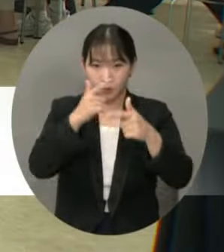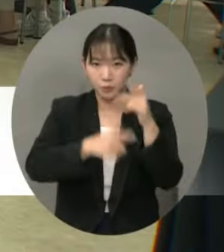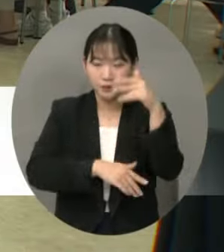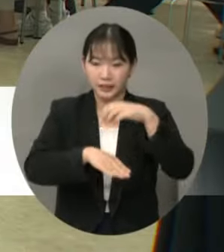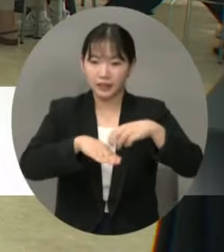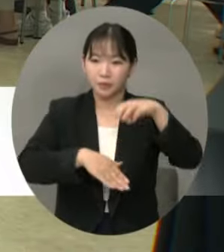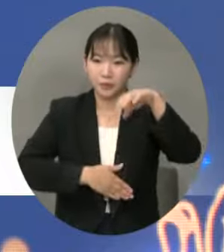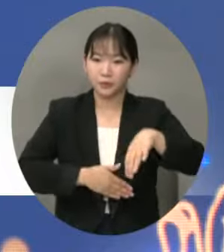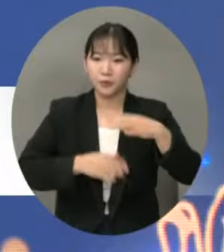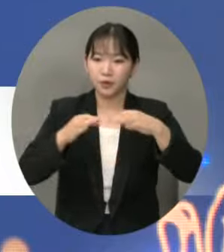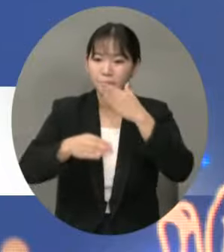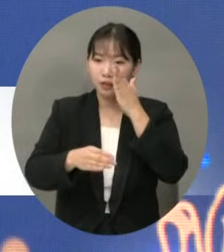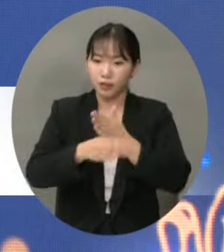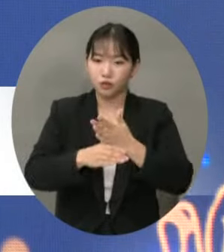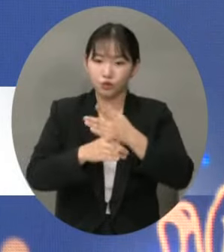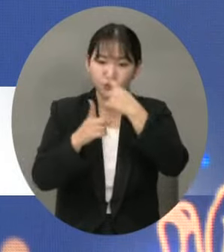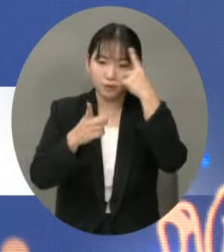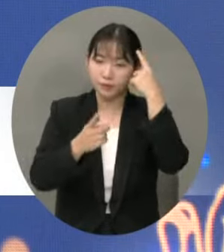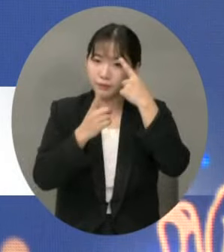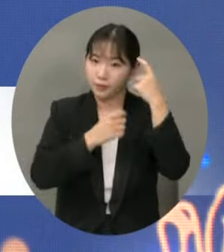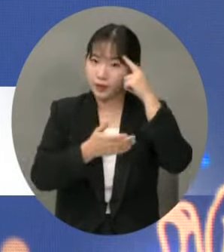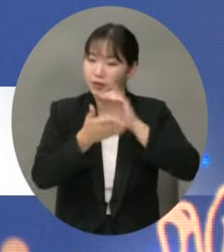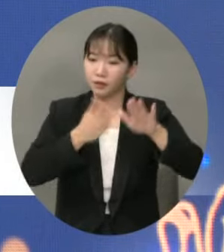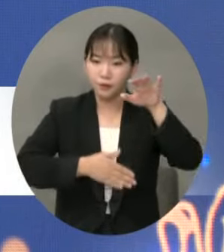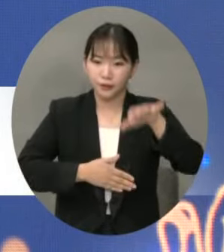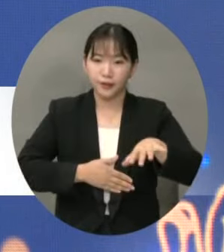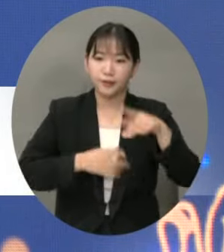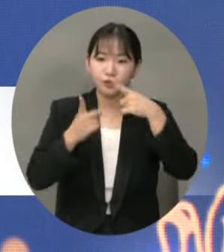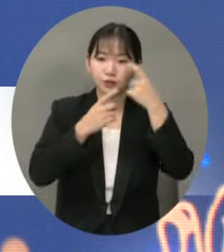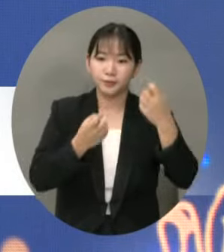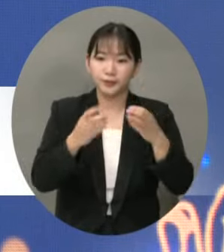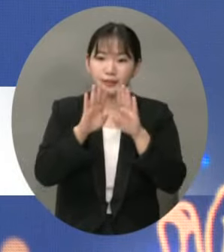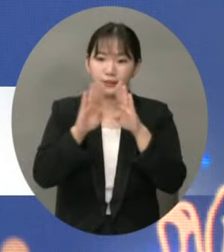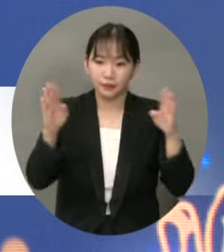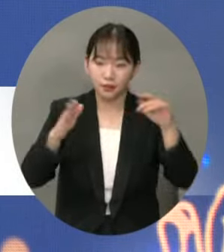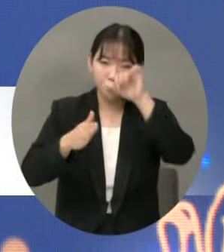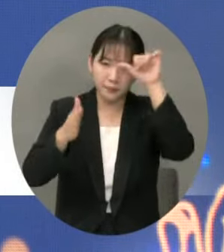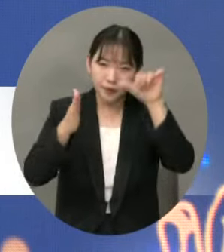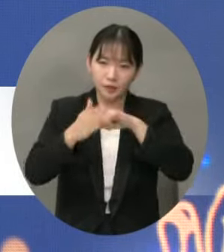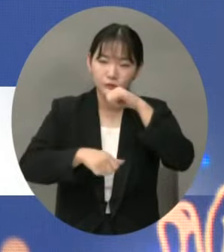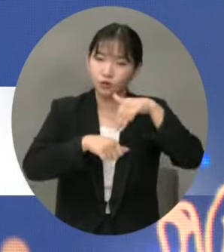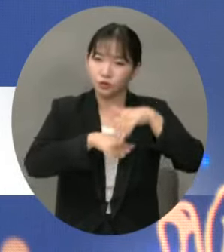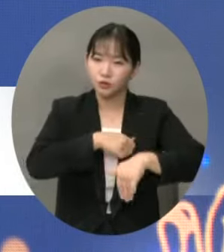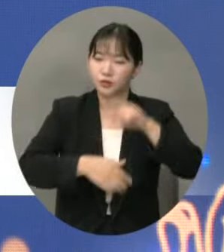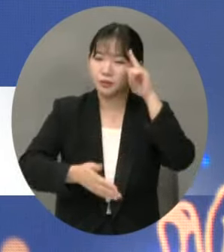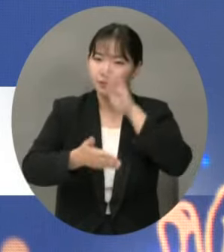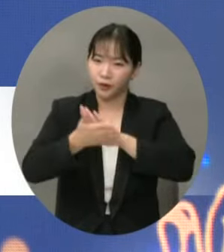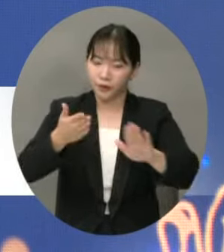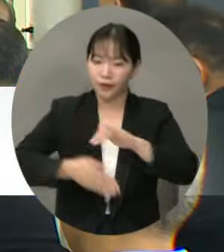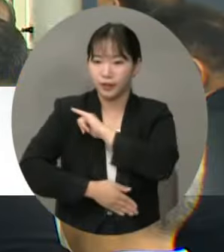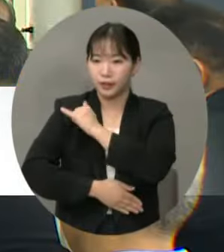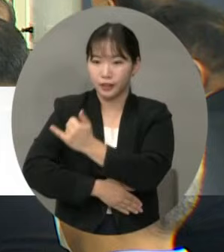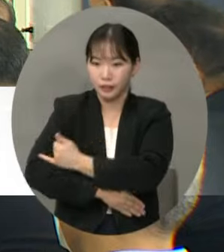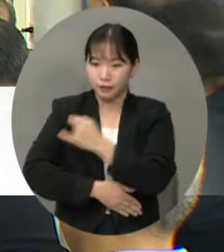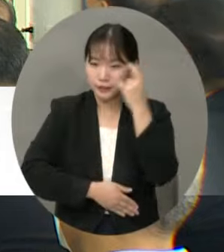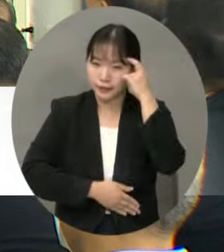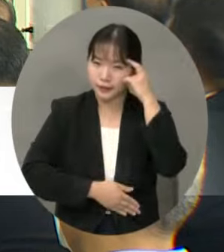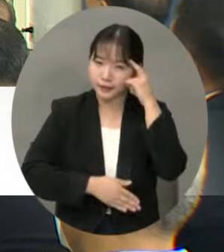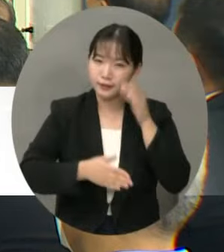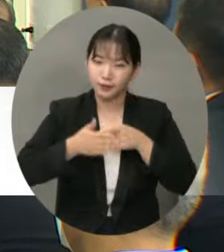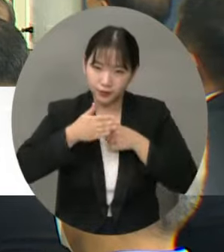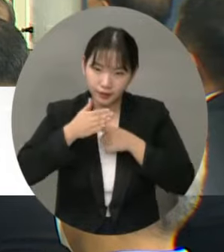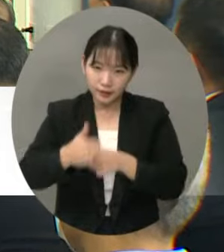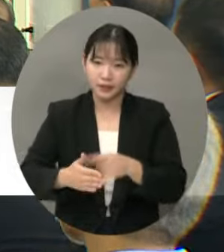목포시 사막도 김대중 노벨평화상 기념관에서 추모식을 갖고 평생을 민주화, 평화, 인권 정신을 실천한 대통령의